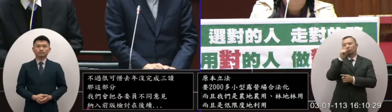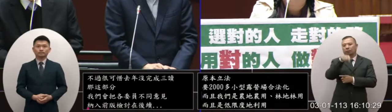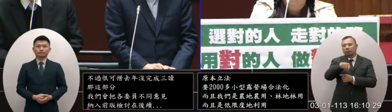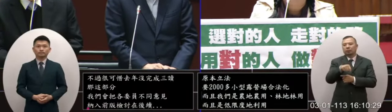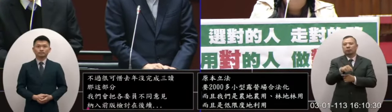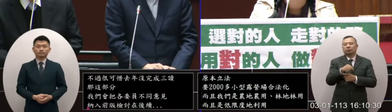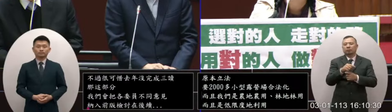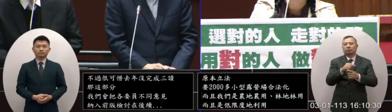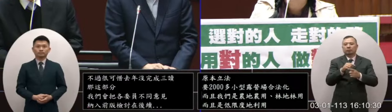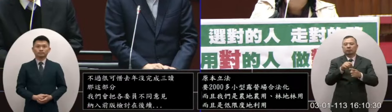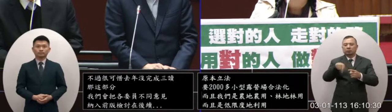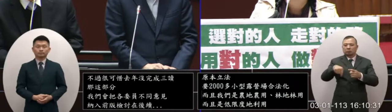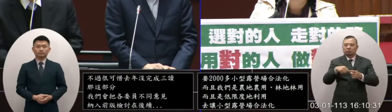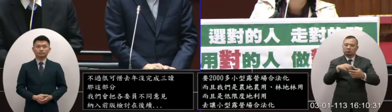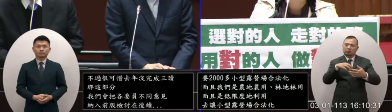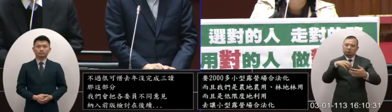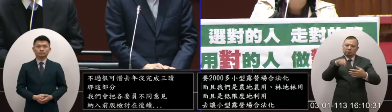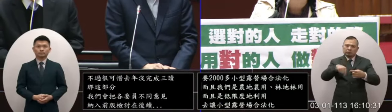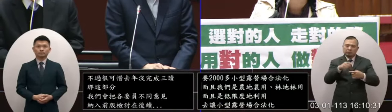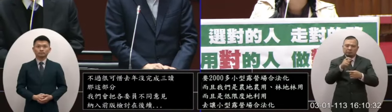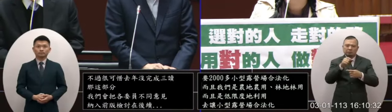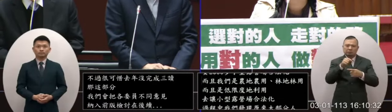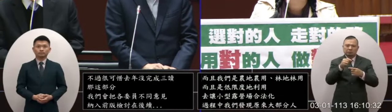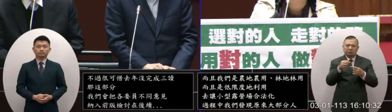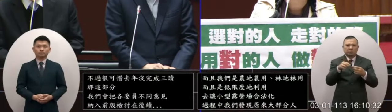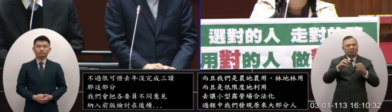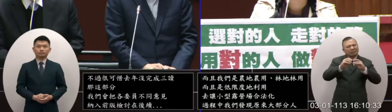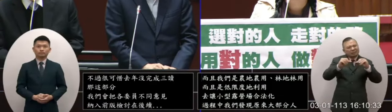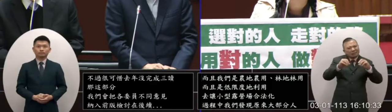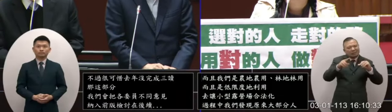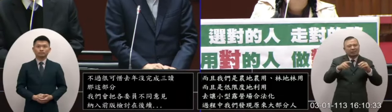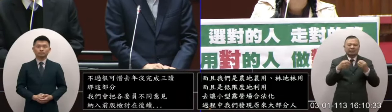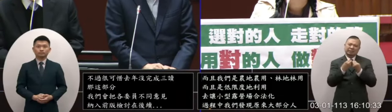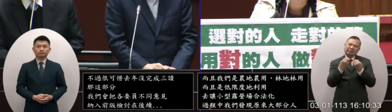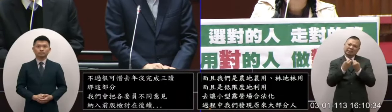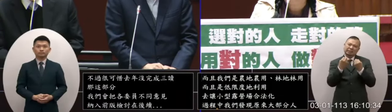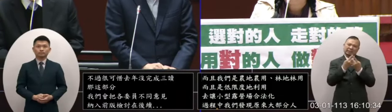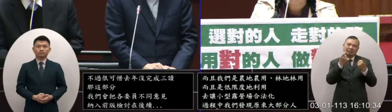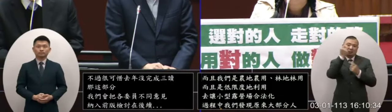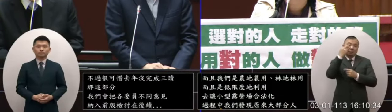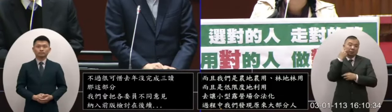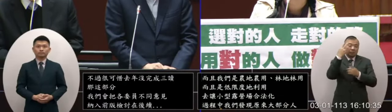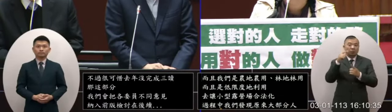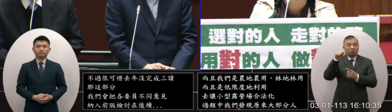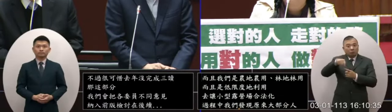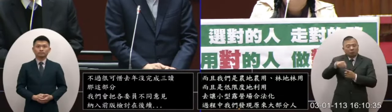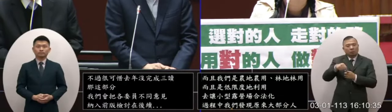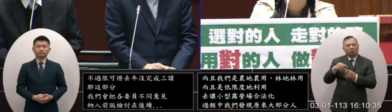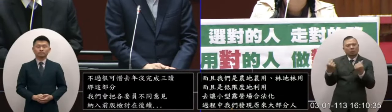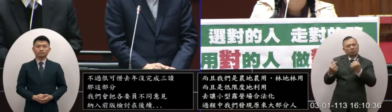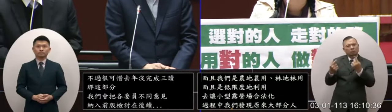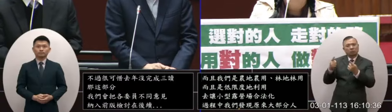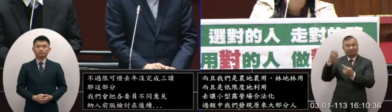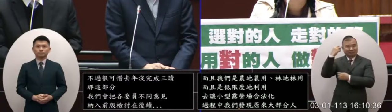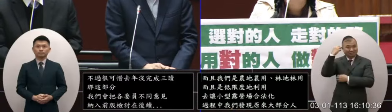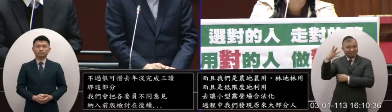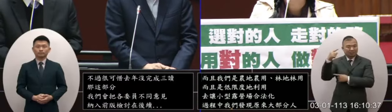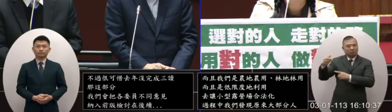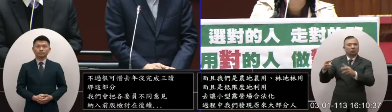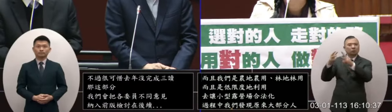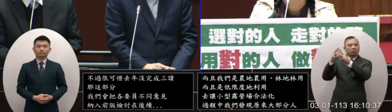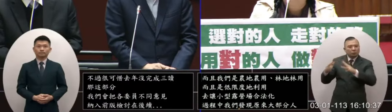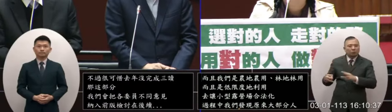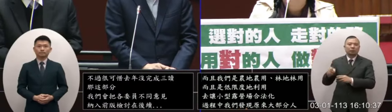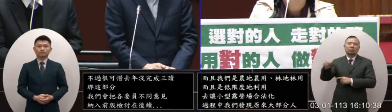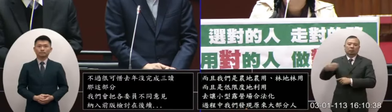境敏感地区，结果我们弄这个法反而是去帮新设的露营场开门，那我觉